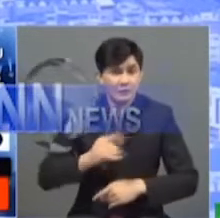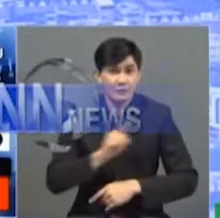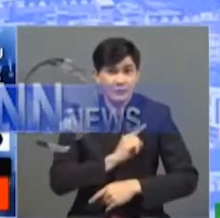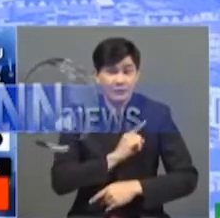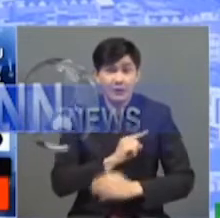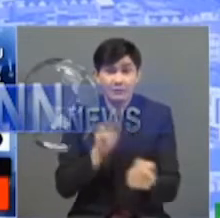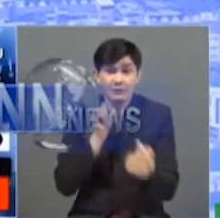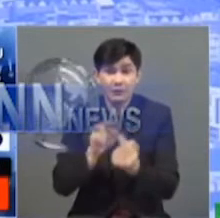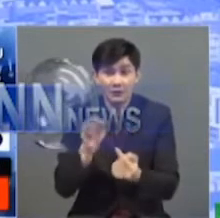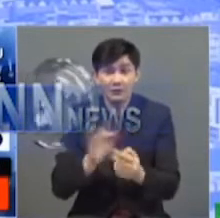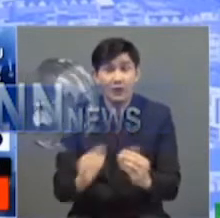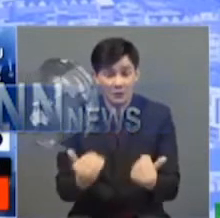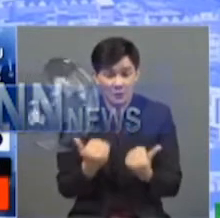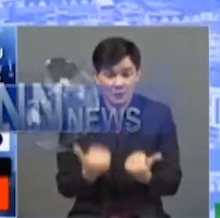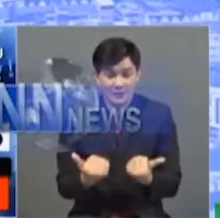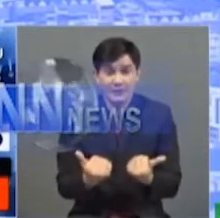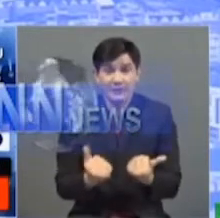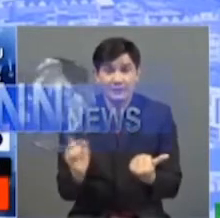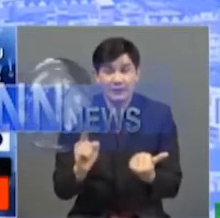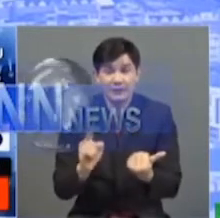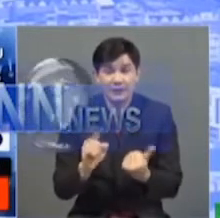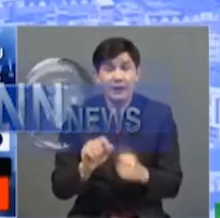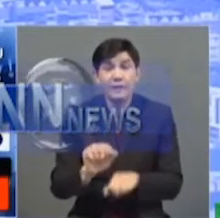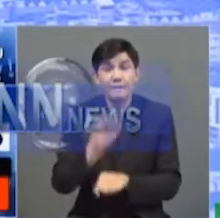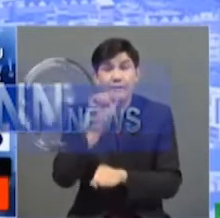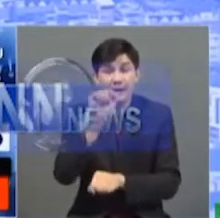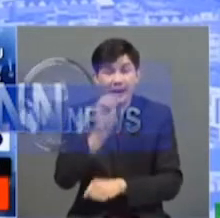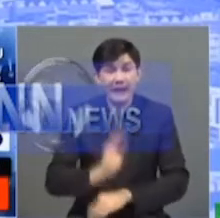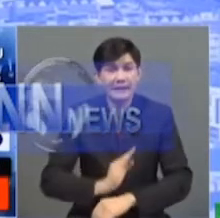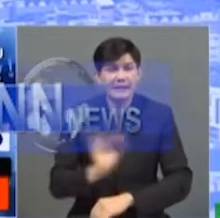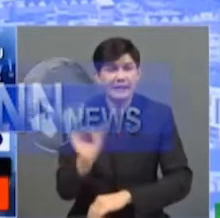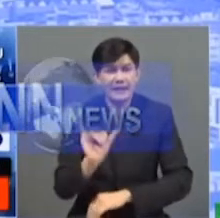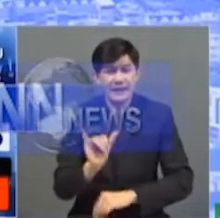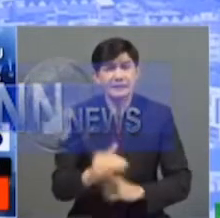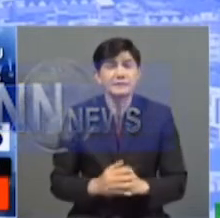านซึ่งตั้งแต่วันที่3ถึง10พฤษภาคมนะคะมีการตรวจแล้วทั้งหมด